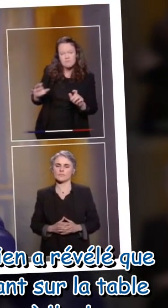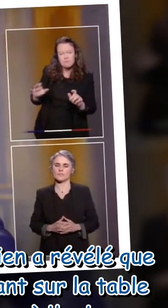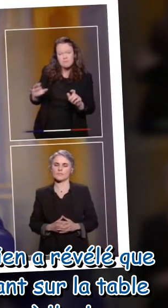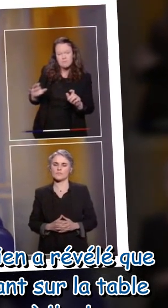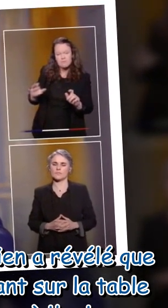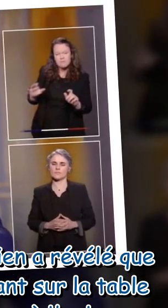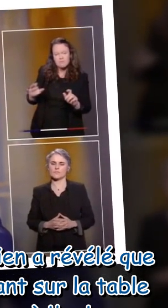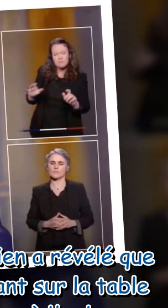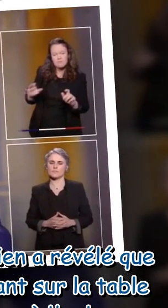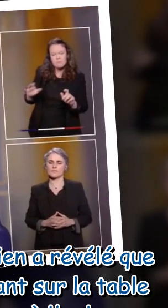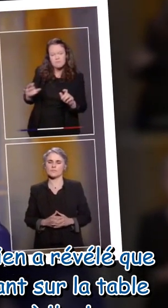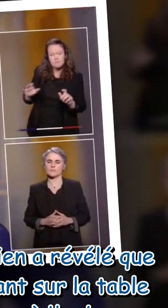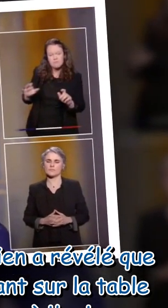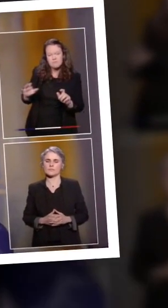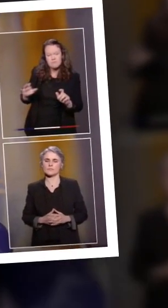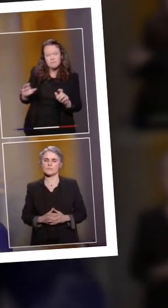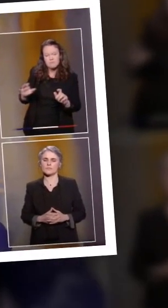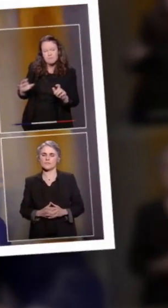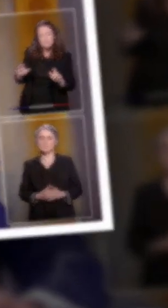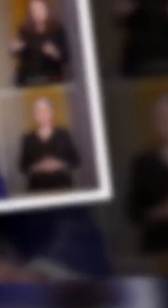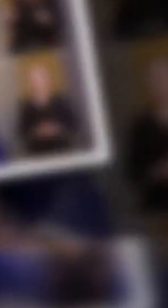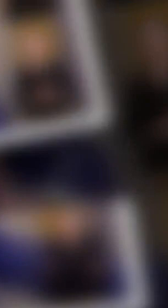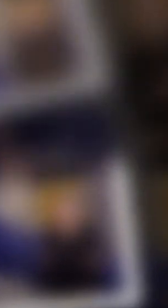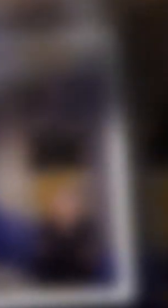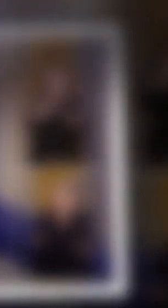de Brigitte Macron à l'enlever.